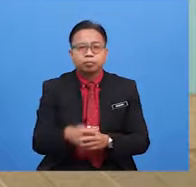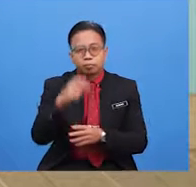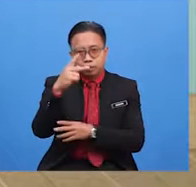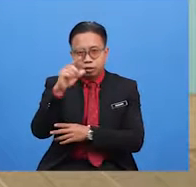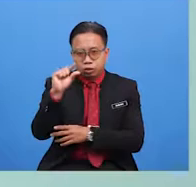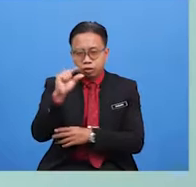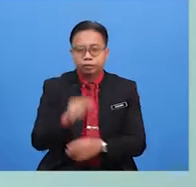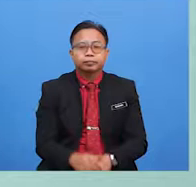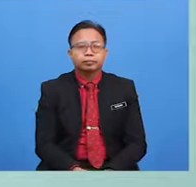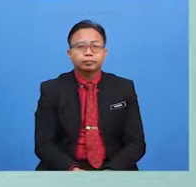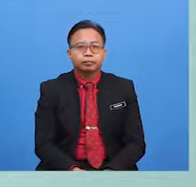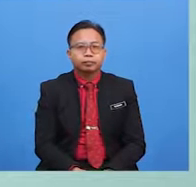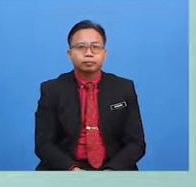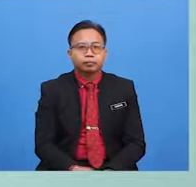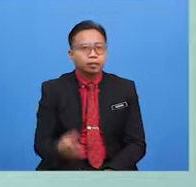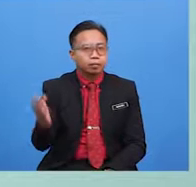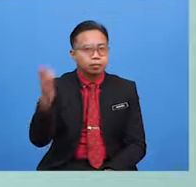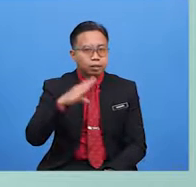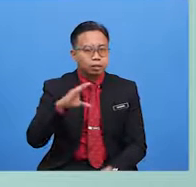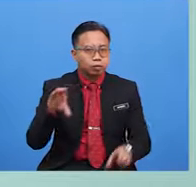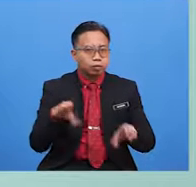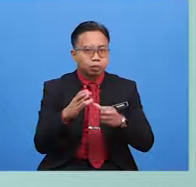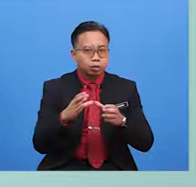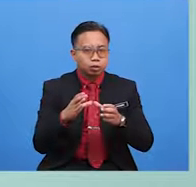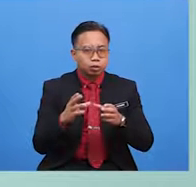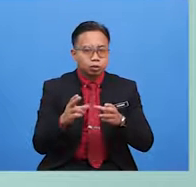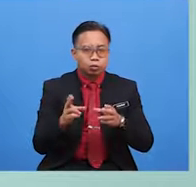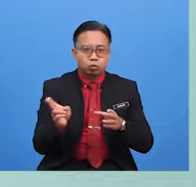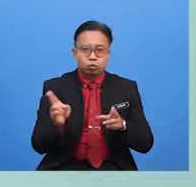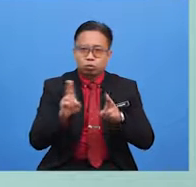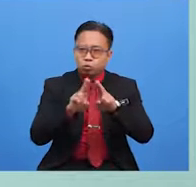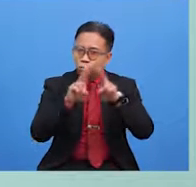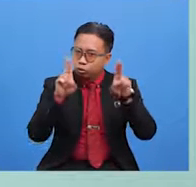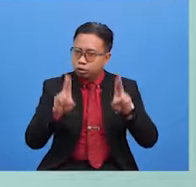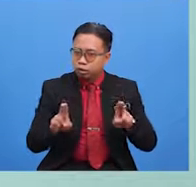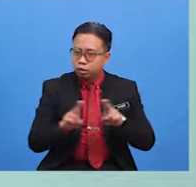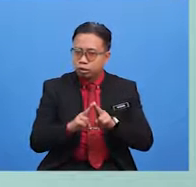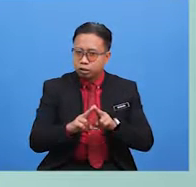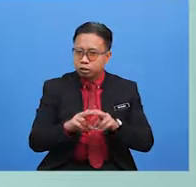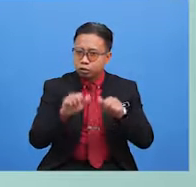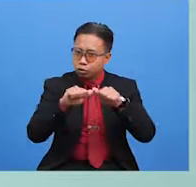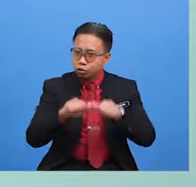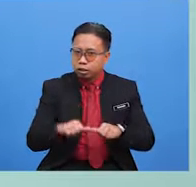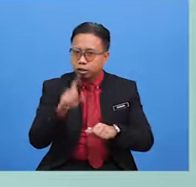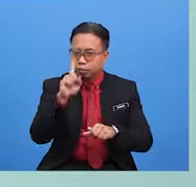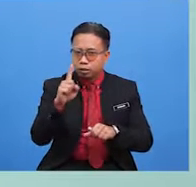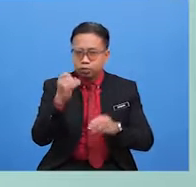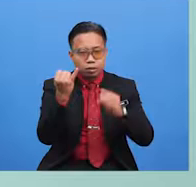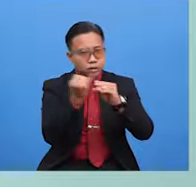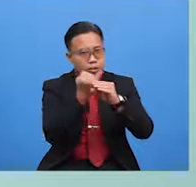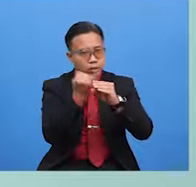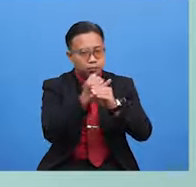kilogram. Mari kita buat sedikit uji kaji tentang syarat pertama iaitu jirin